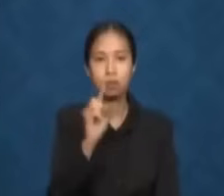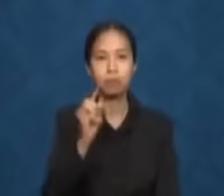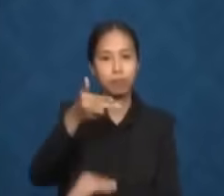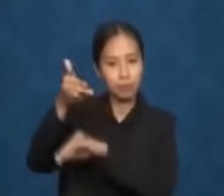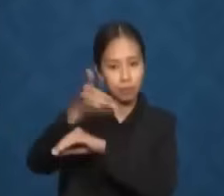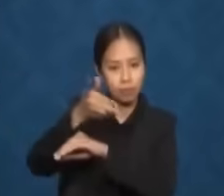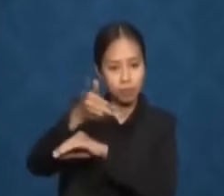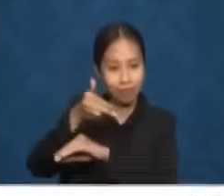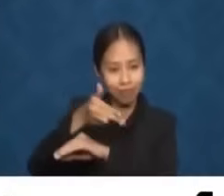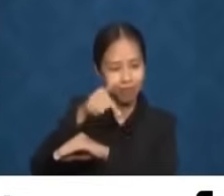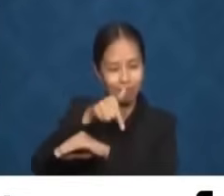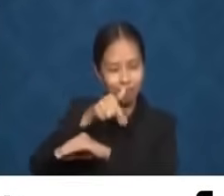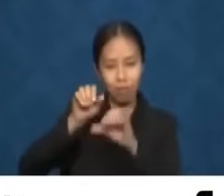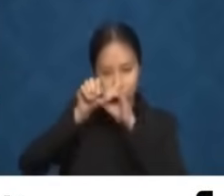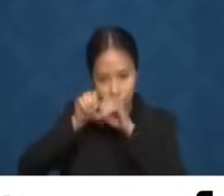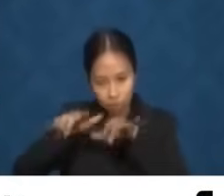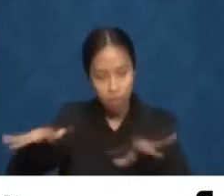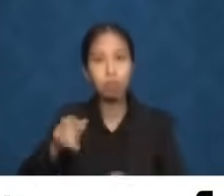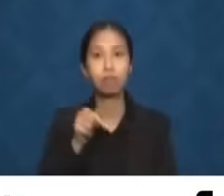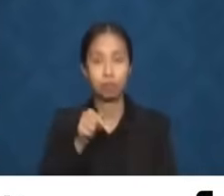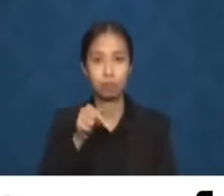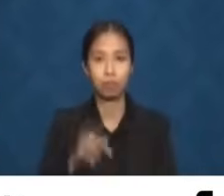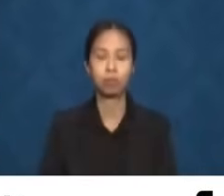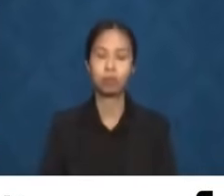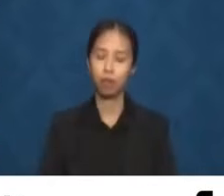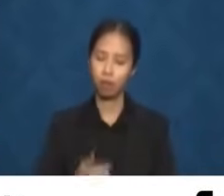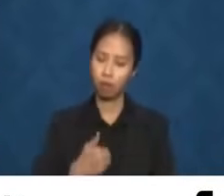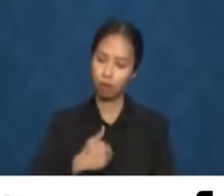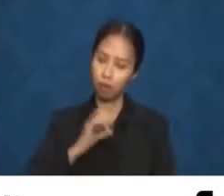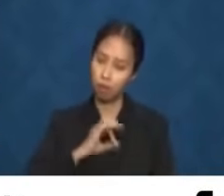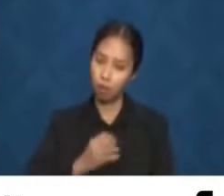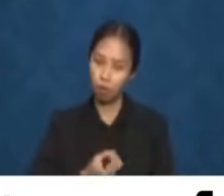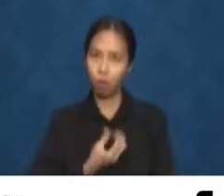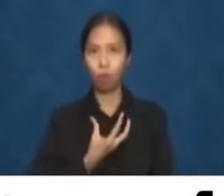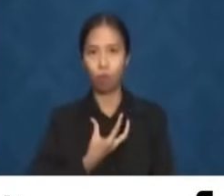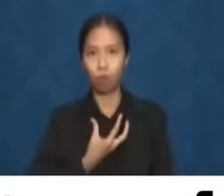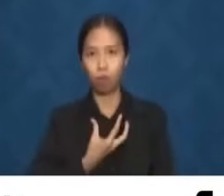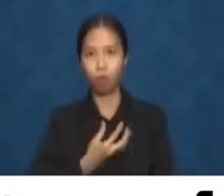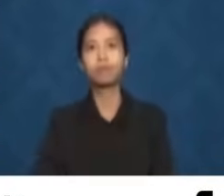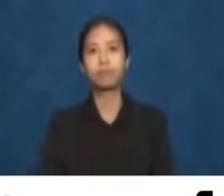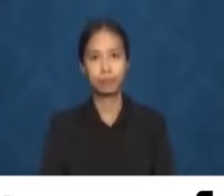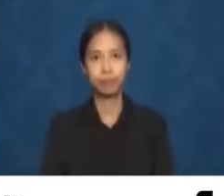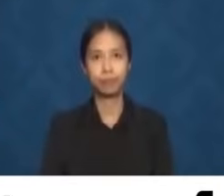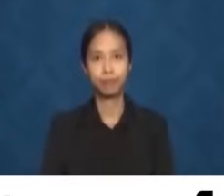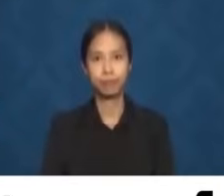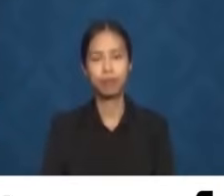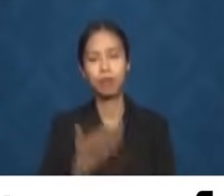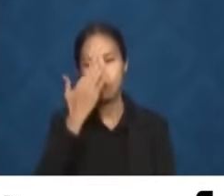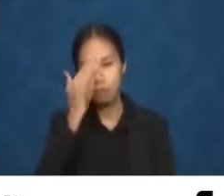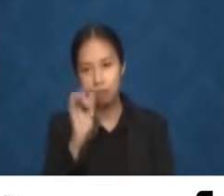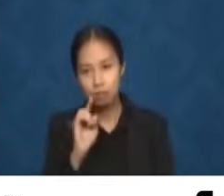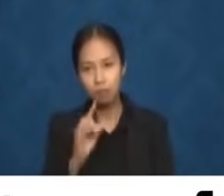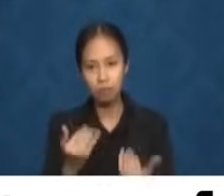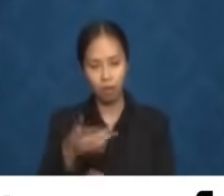ก็บอกเลยว่าจากเหตุการณ์เมื่อวันที่4กุมภาพันธ์ที่ผ่านมา ถ้าไม่มีการจัดการอย่างเร่งด่วนก็อาจจะทำให้เหตุการณ์บานปลายกระทบต่อศีลธรรมและ